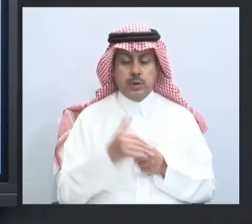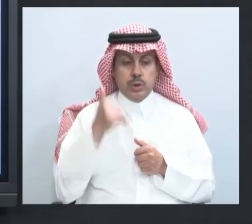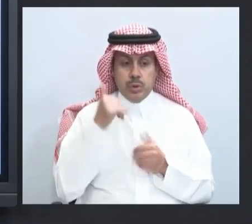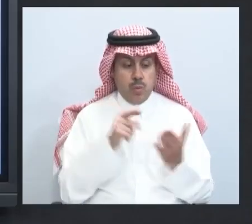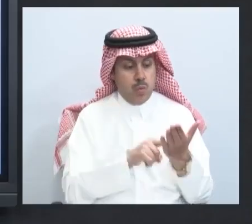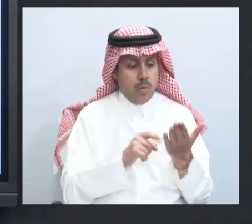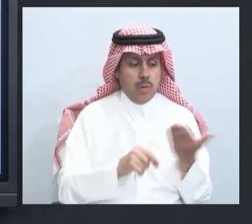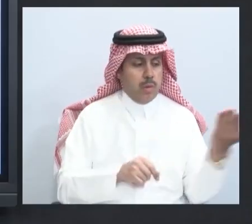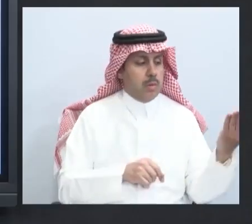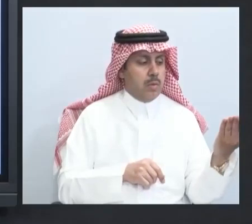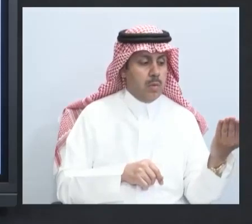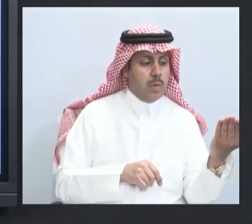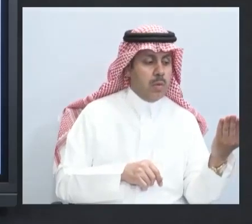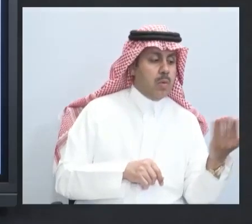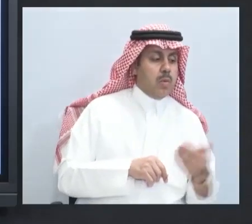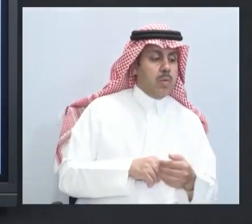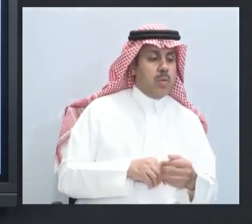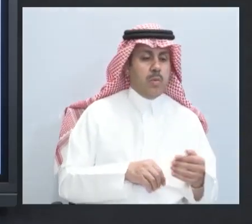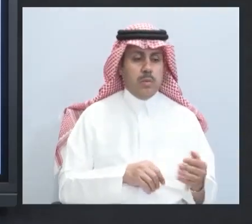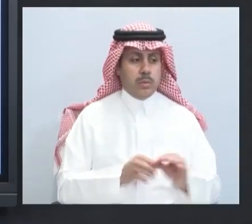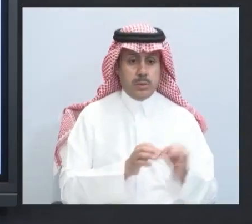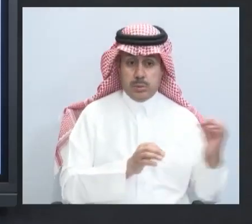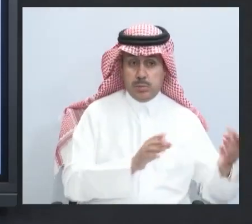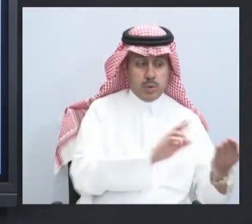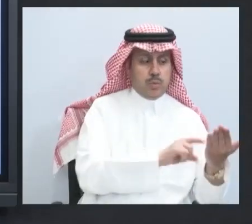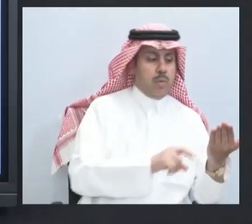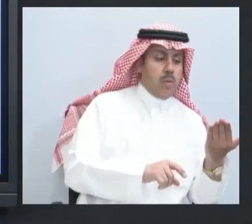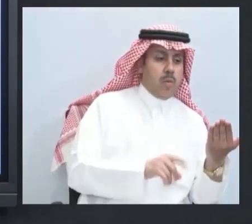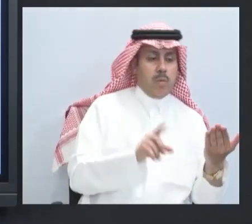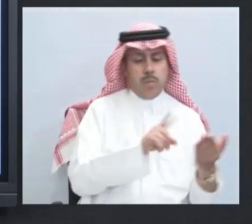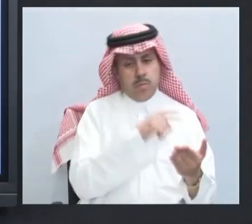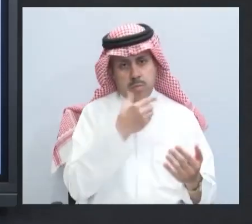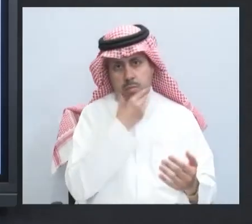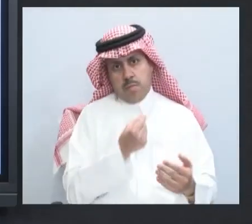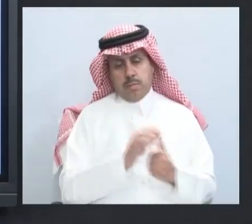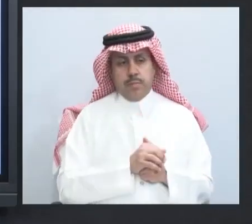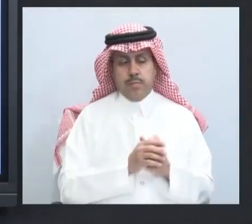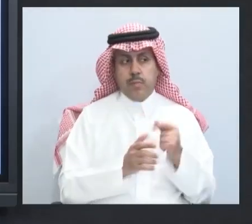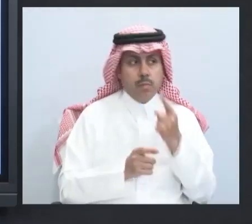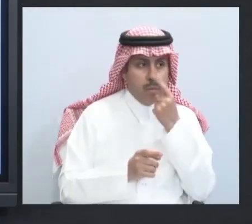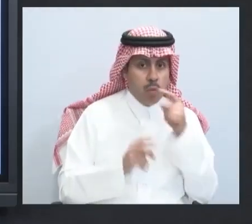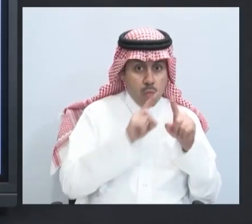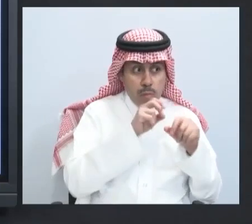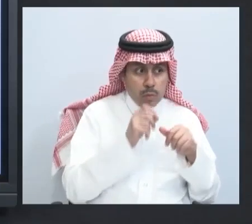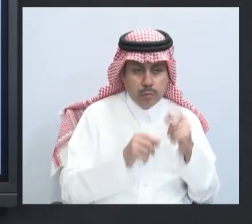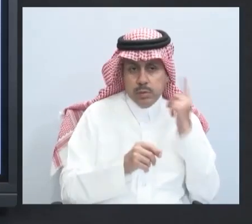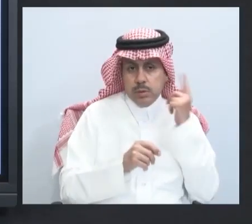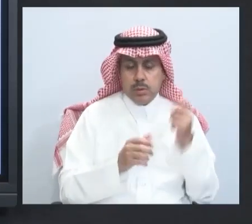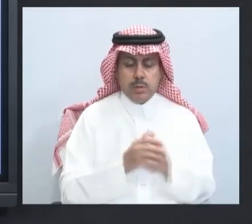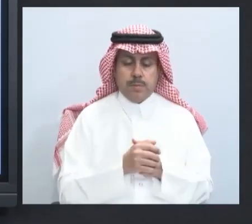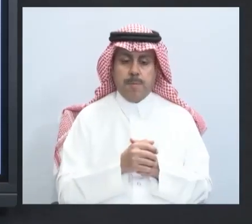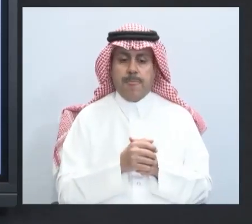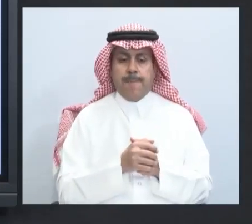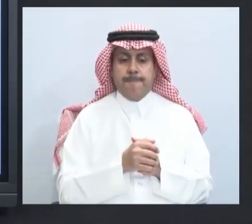وتنظر الى تلكم الصور او الى ذلكم المقطع وغير ذلك من الامور